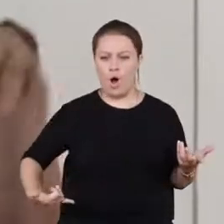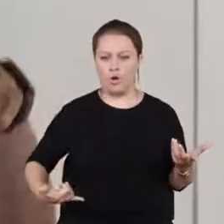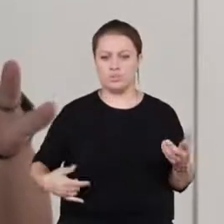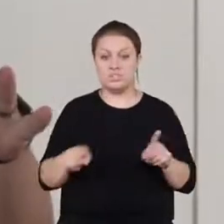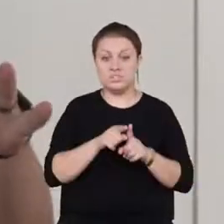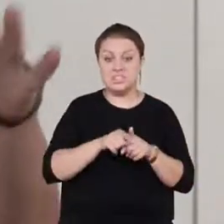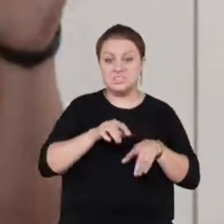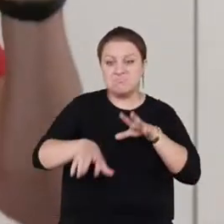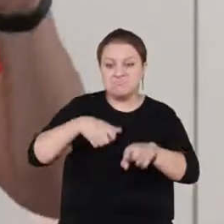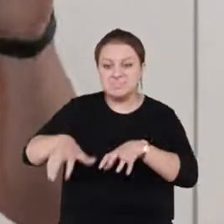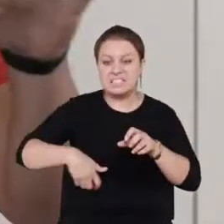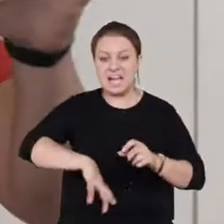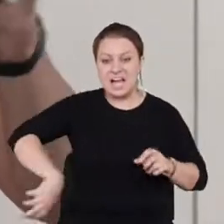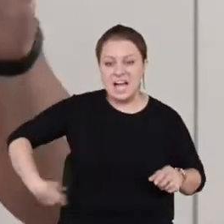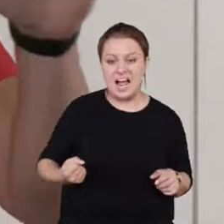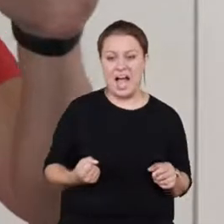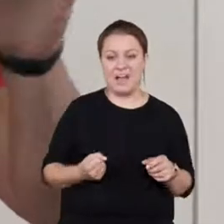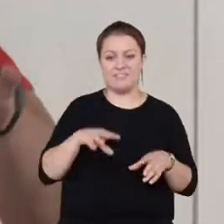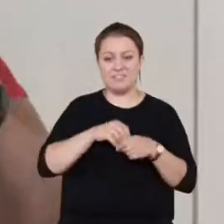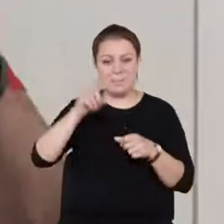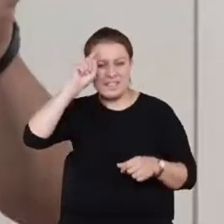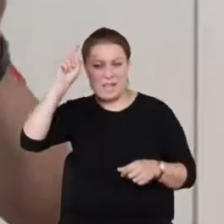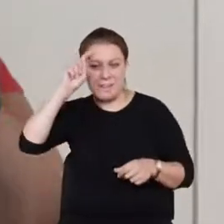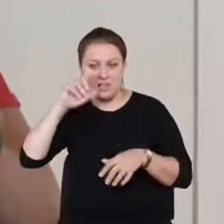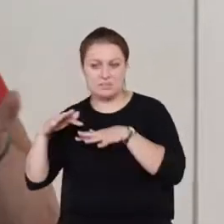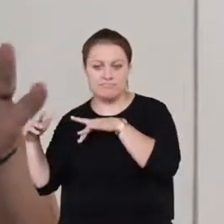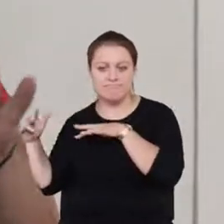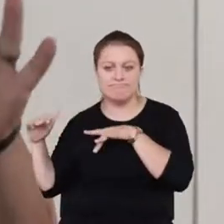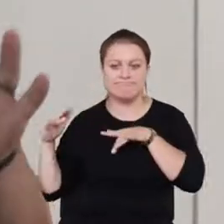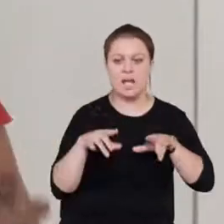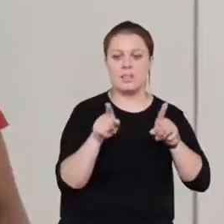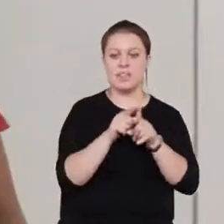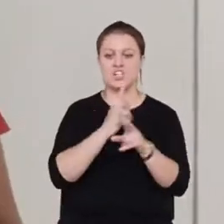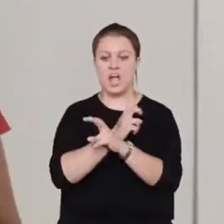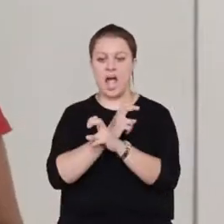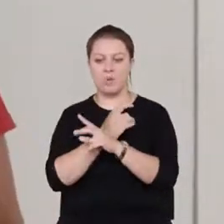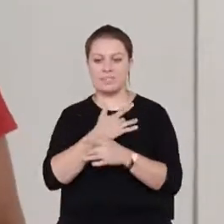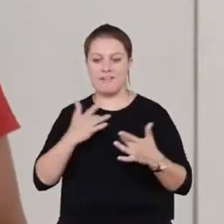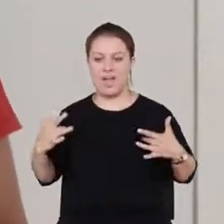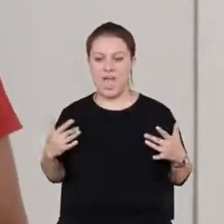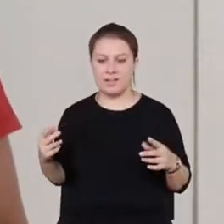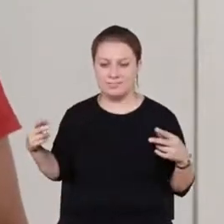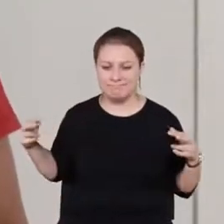Rabunkowej gospodarki okupantów niemieckich czy austro-węgierskich.